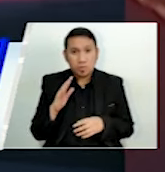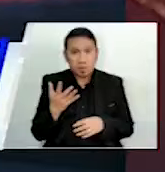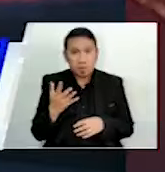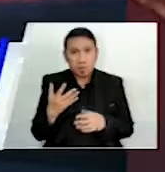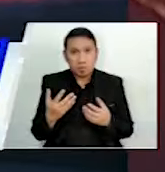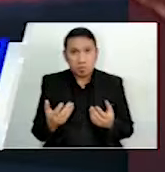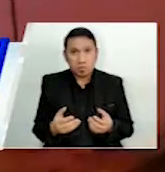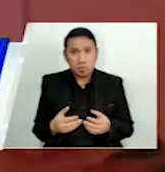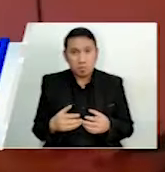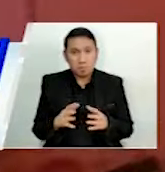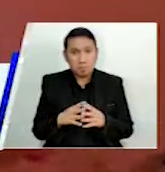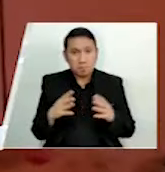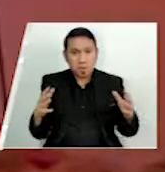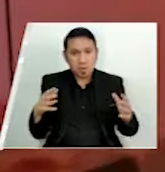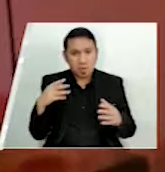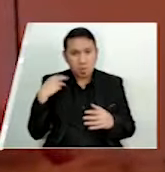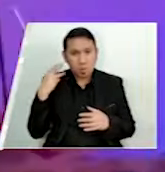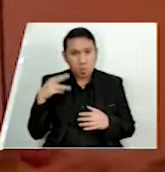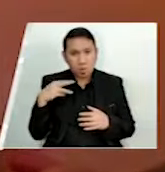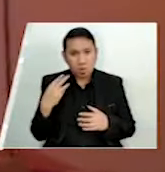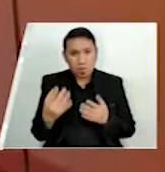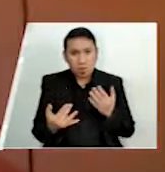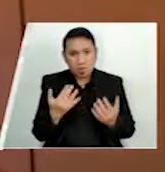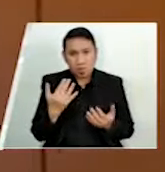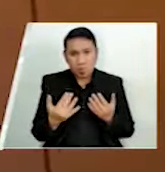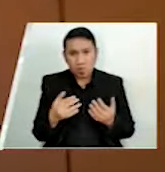wildfire sa kasaysayan ng Texas